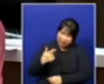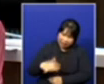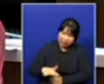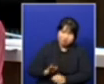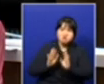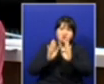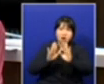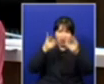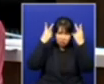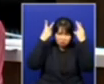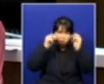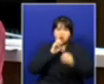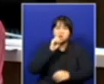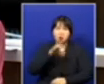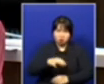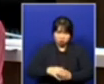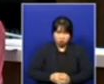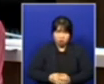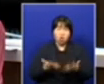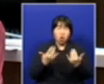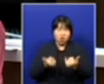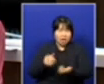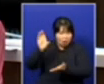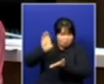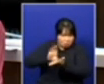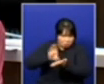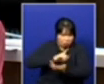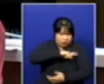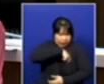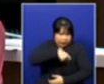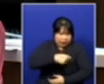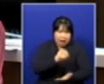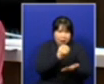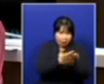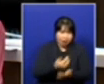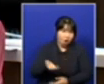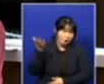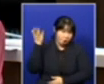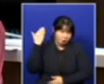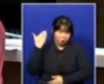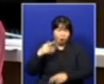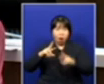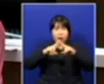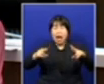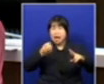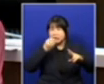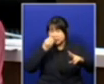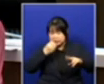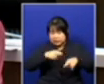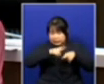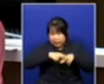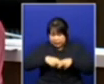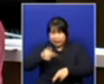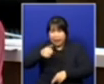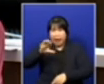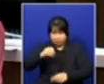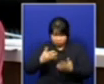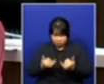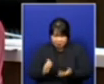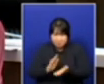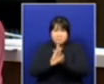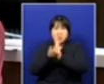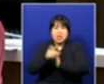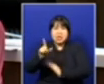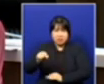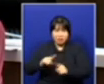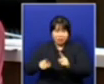อยทุกวันนี้ต้นทุนก็สูงขึ้นร้านอาหารเคยนั่งได้50โต๊ะวันนี้นั่ง20แต่ค่าจ่ายพนักงานเท่